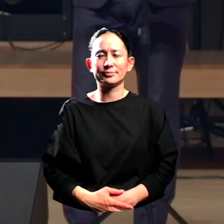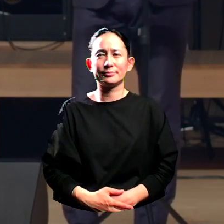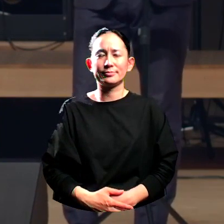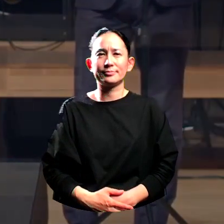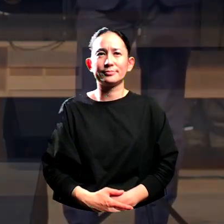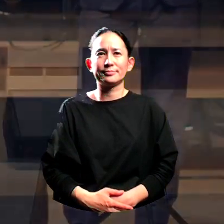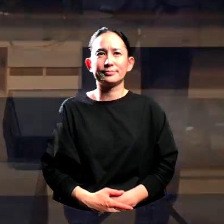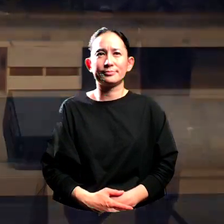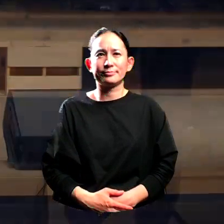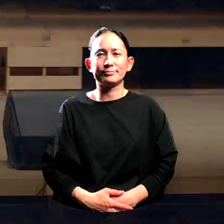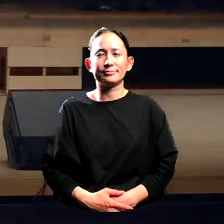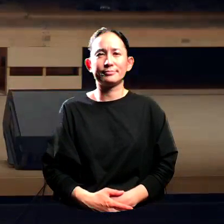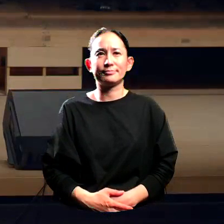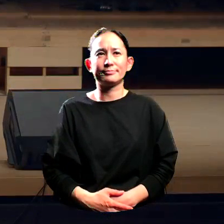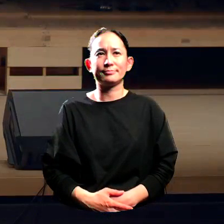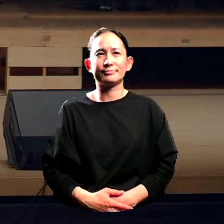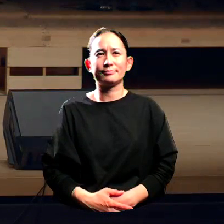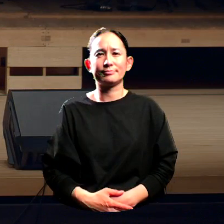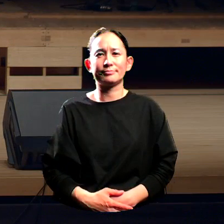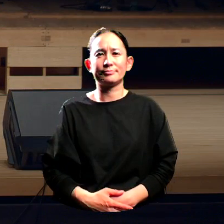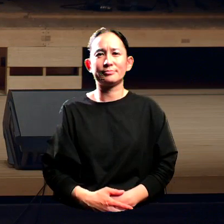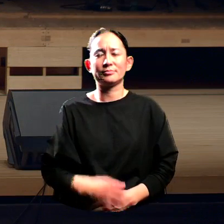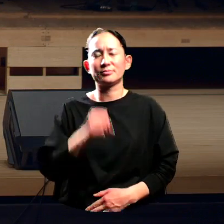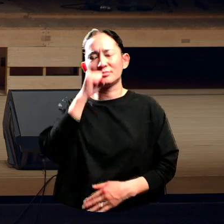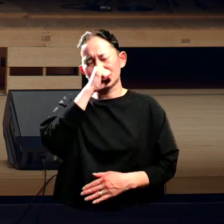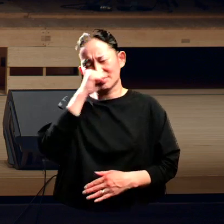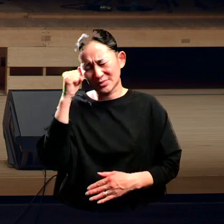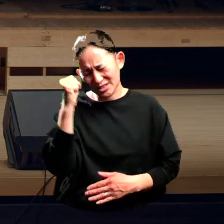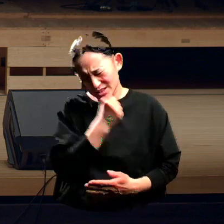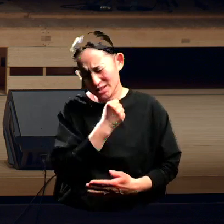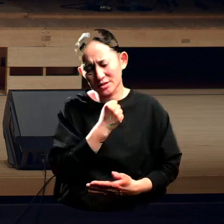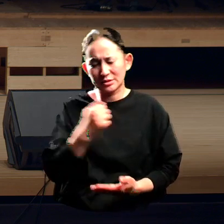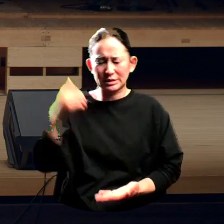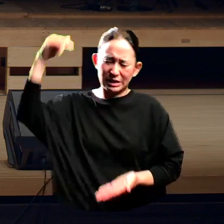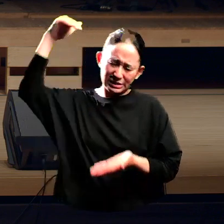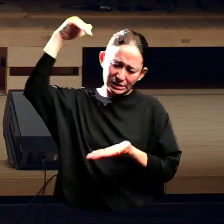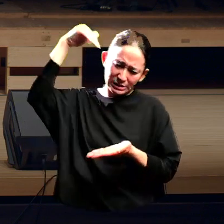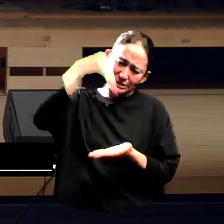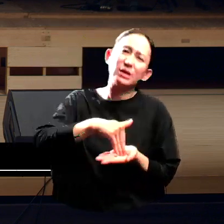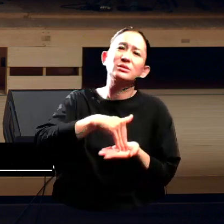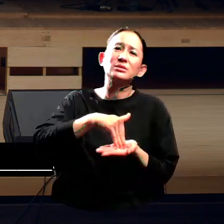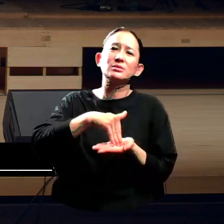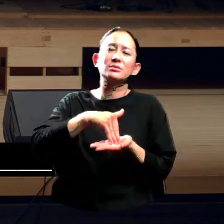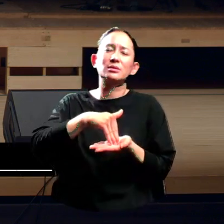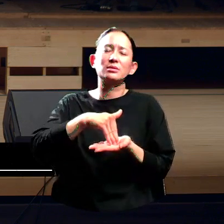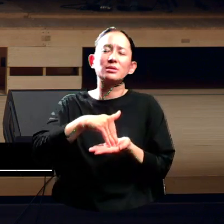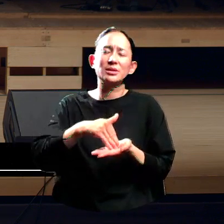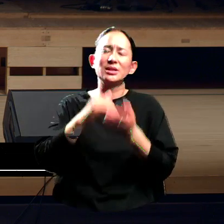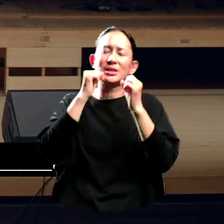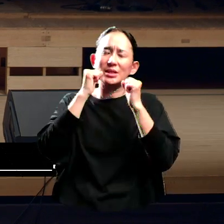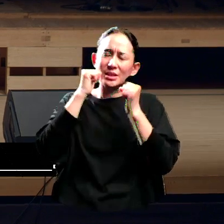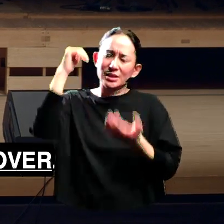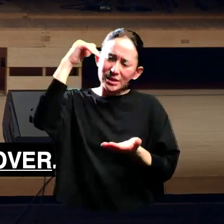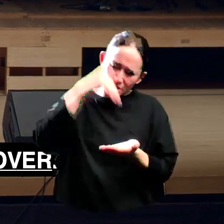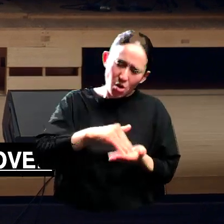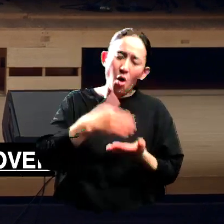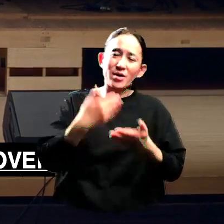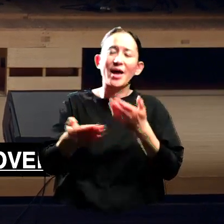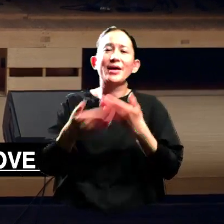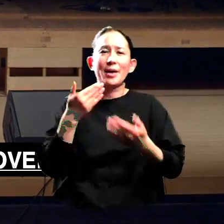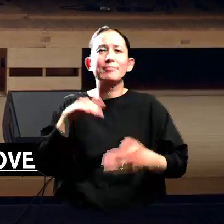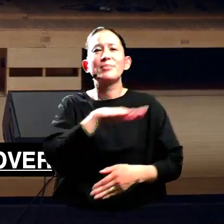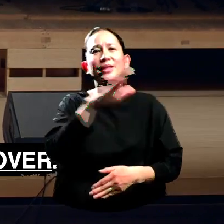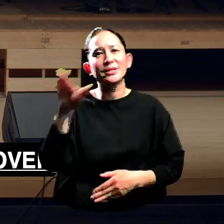where there is nothing good left. 失意のどん底に叩き落とされる経験が一度や二度あると思います。 And we